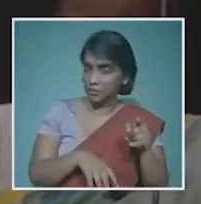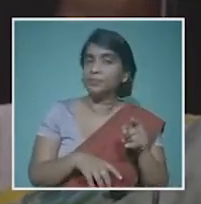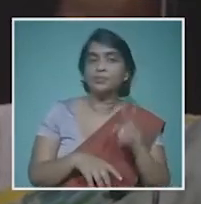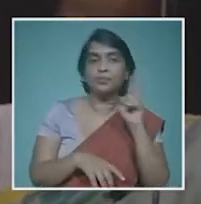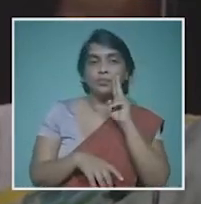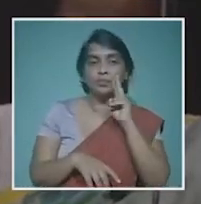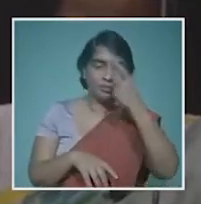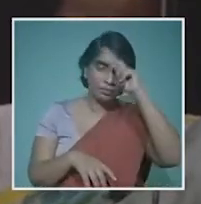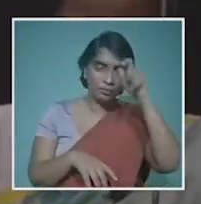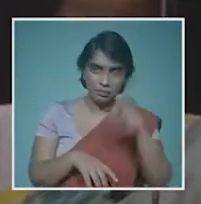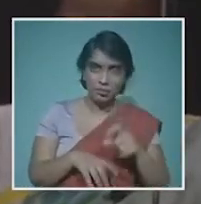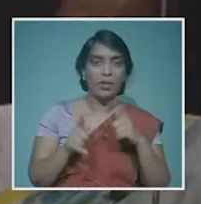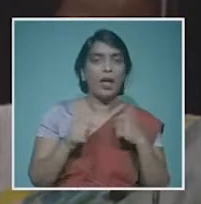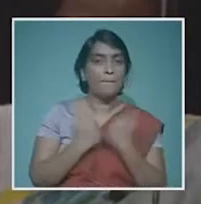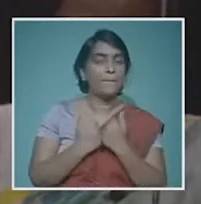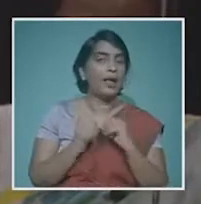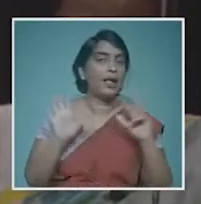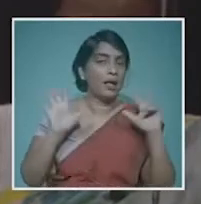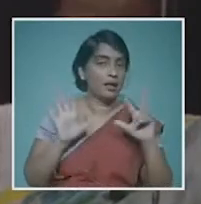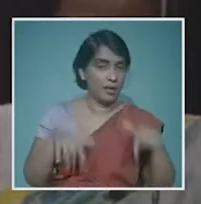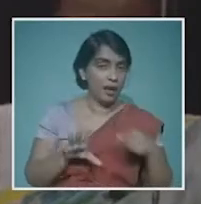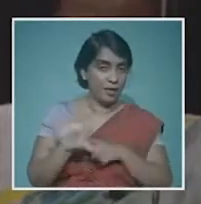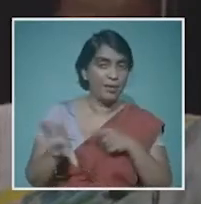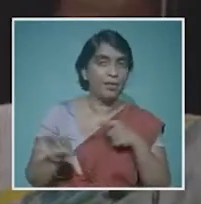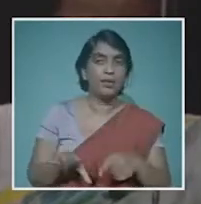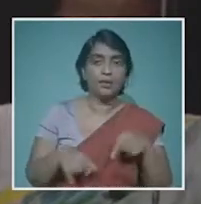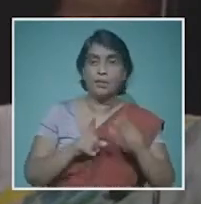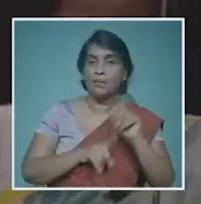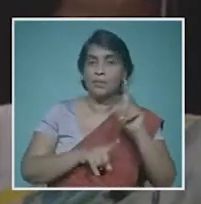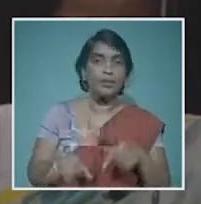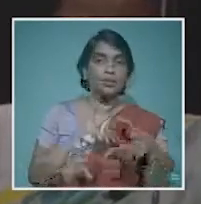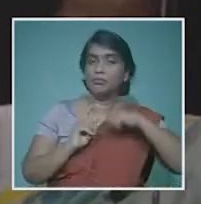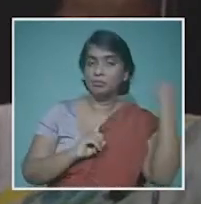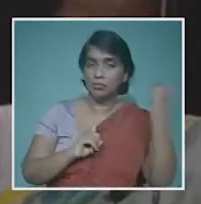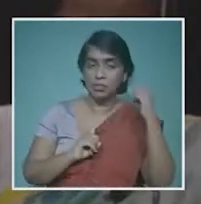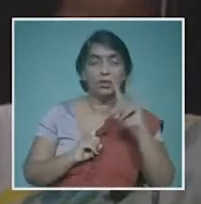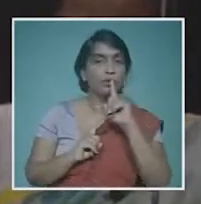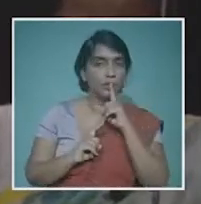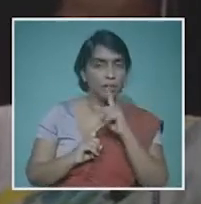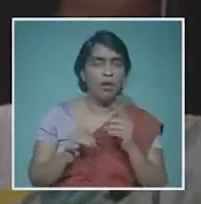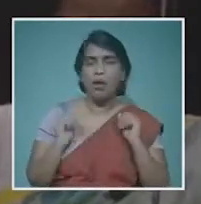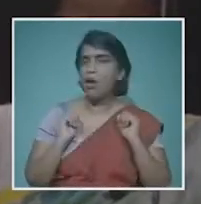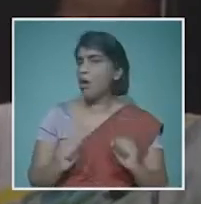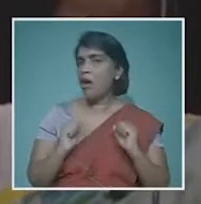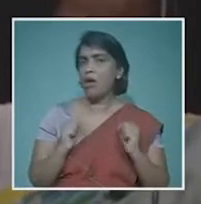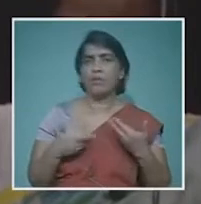රනිල් වික්‍රමසිංහ මැතිතුමා අප්‍රේල් 8 වෙනිදා මේ අවුරුද්දේ මෙතන පාර්ලිමේන්තුවේ කතා කරලා කිව්වා, කොහොමද